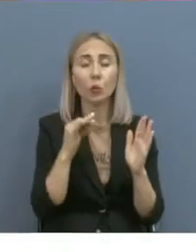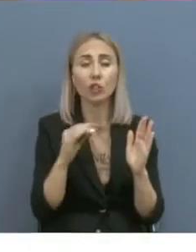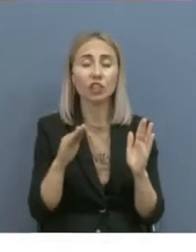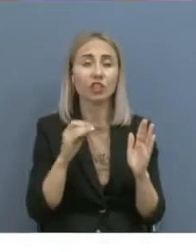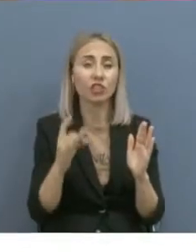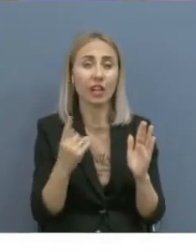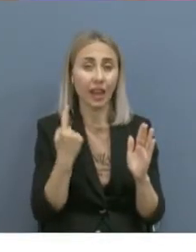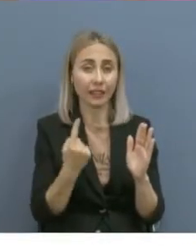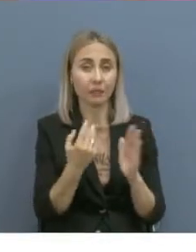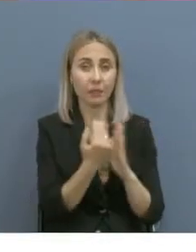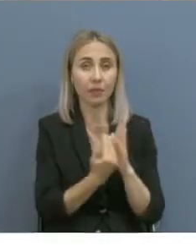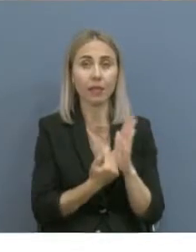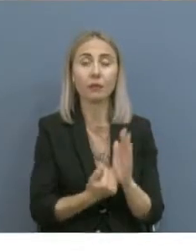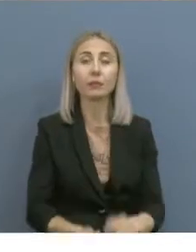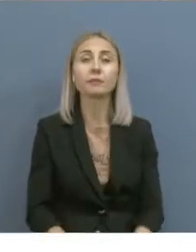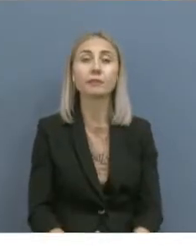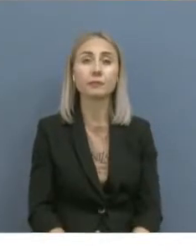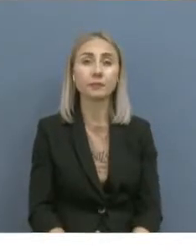бойынша да несиелендіруге өзгертулер енгізілді.